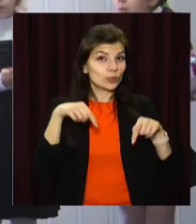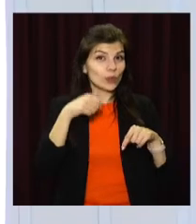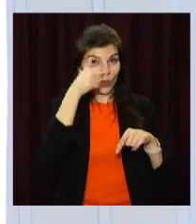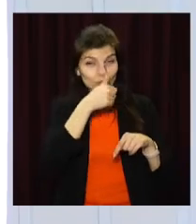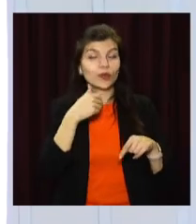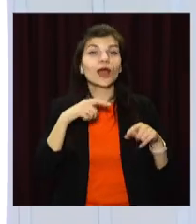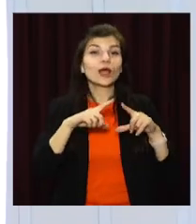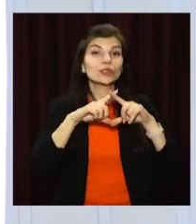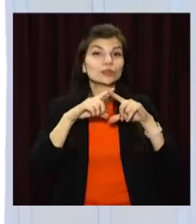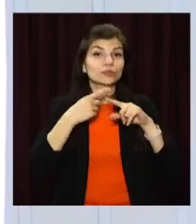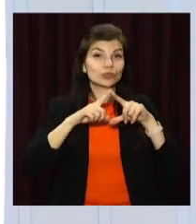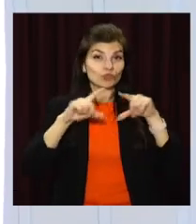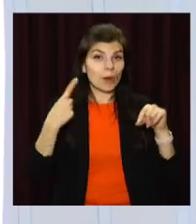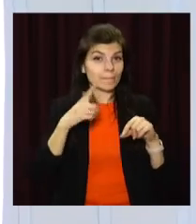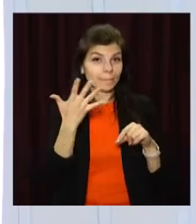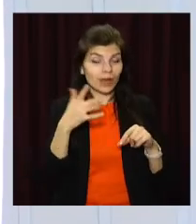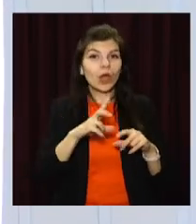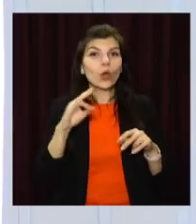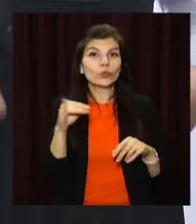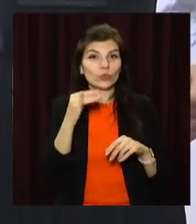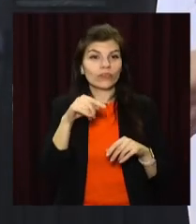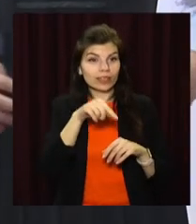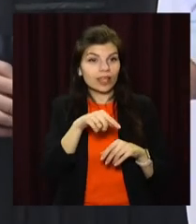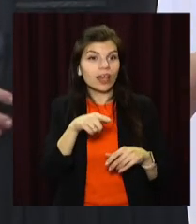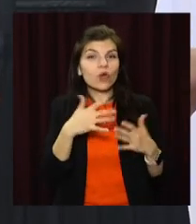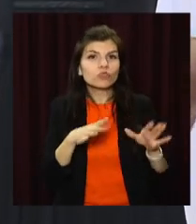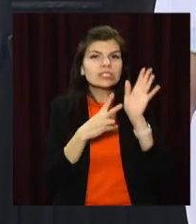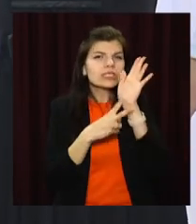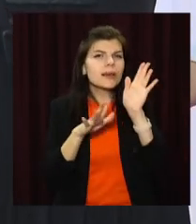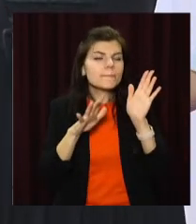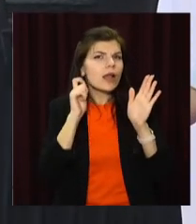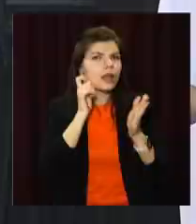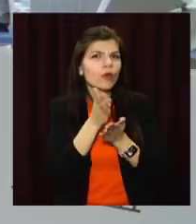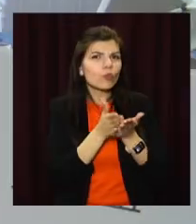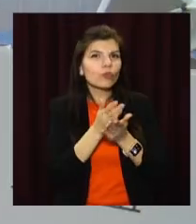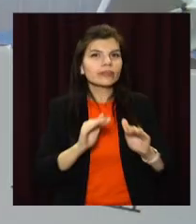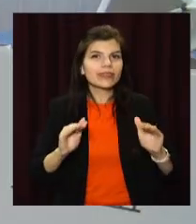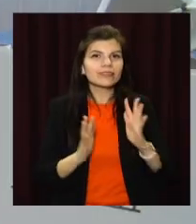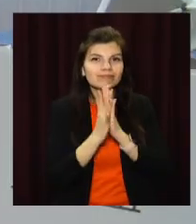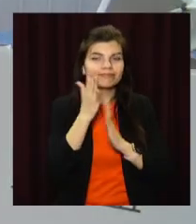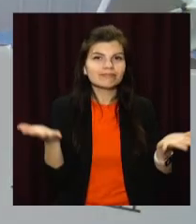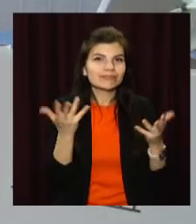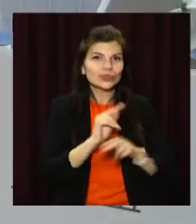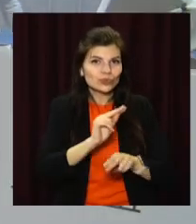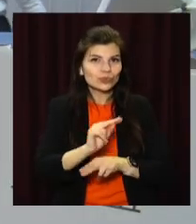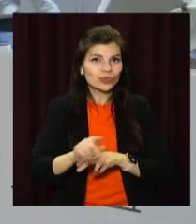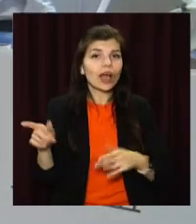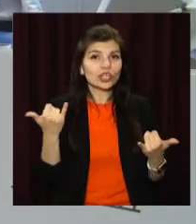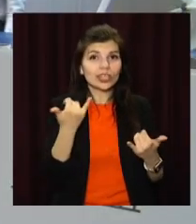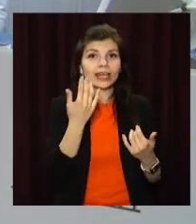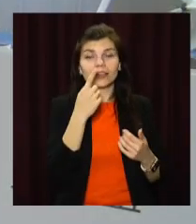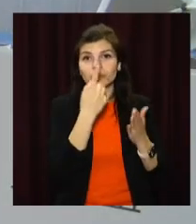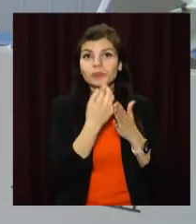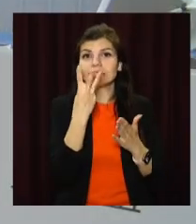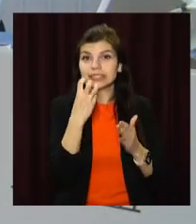Цьогоріч 5-та мистецька школа святкує ювілей. Таланти тут народжуються вже 75 років поспіль. Зараз у закладі навчаються понад